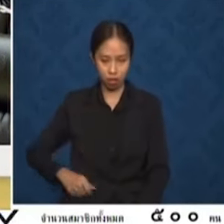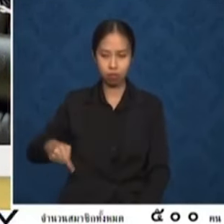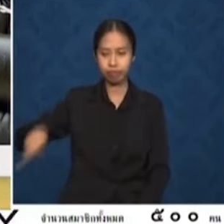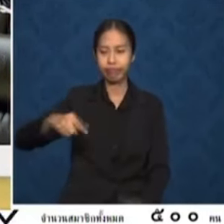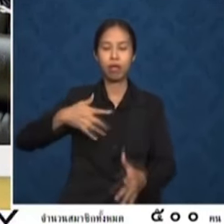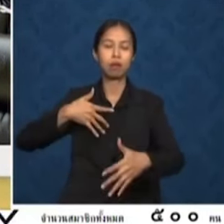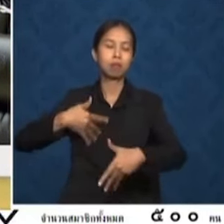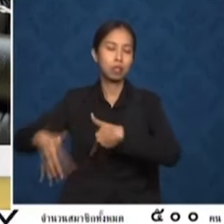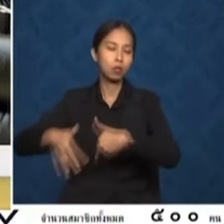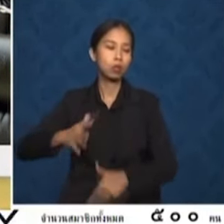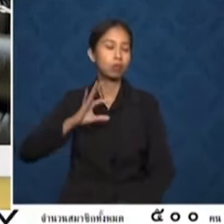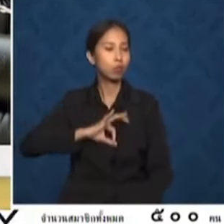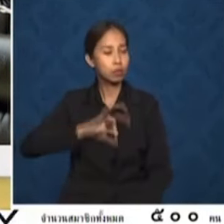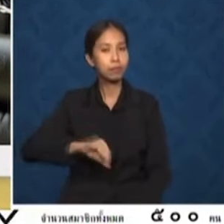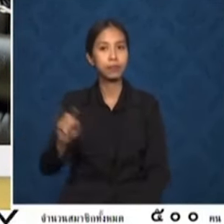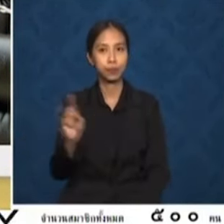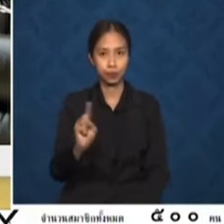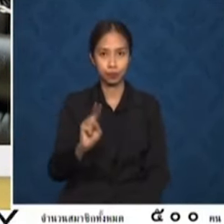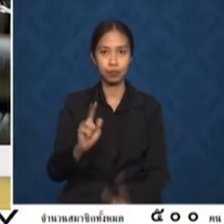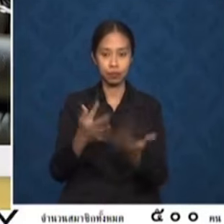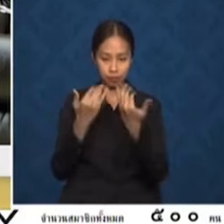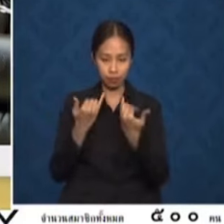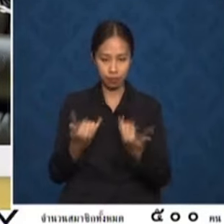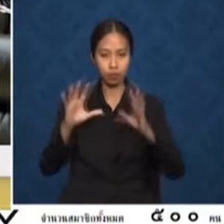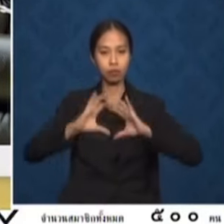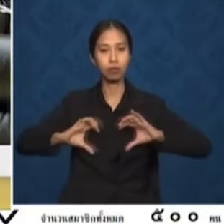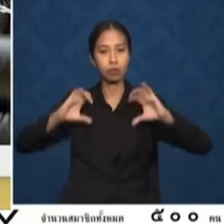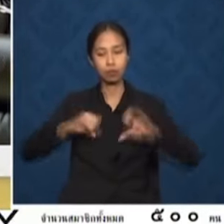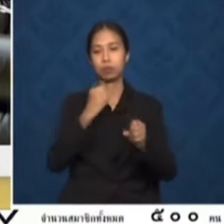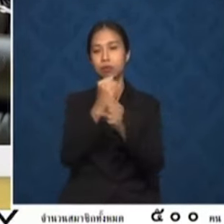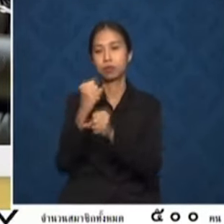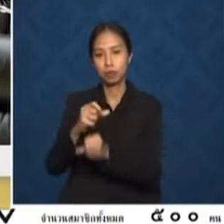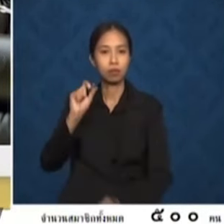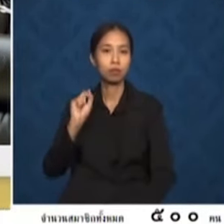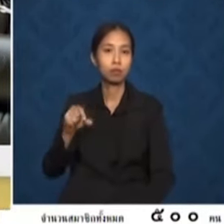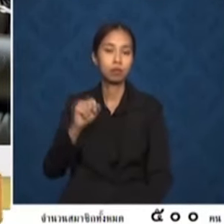ไร นอกจากนี้สิ่งที่รัฐบาลต้องเร่งสร้างให้เกิดขึ้น